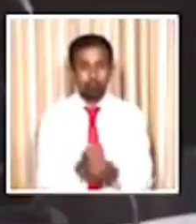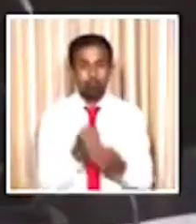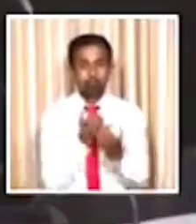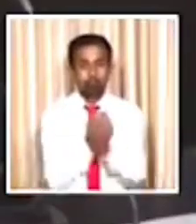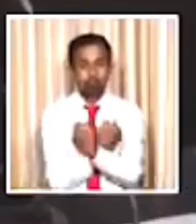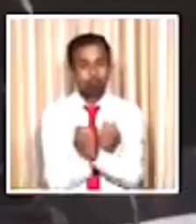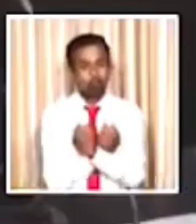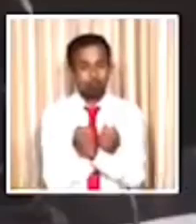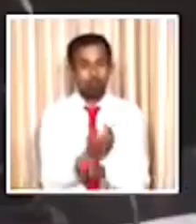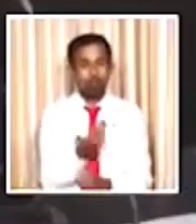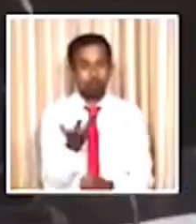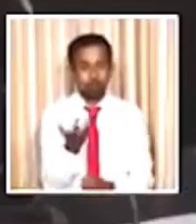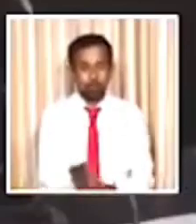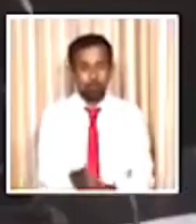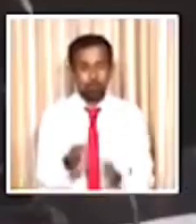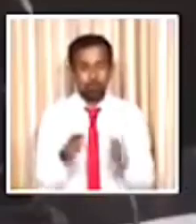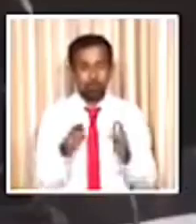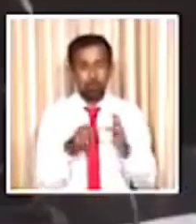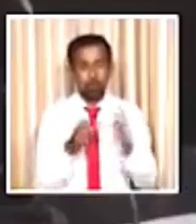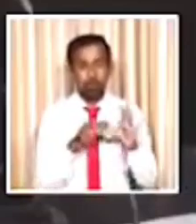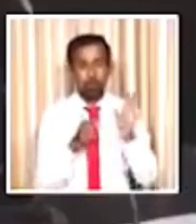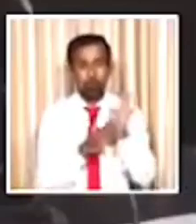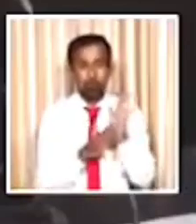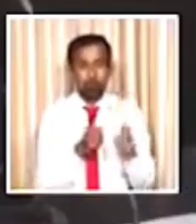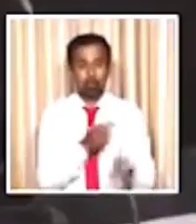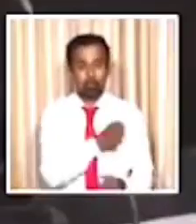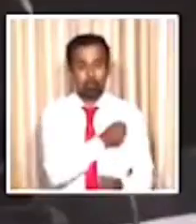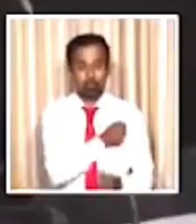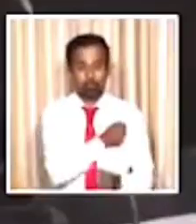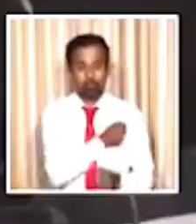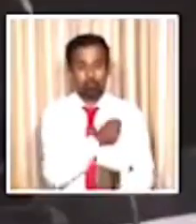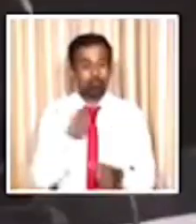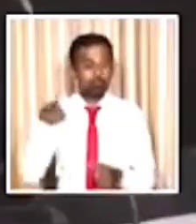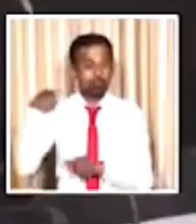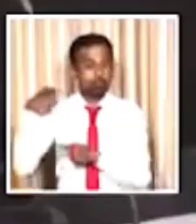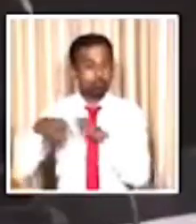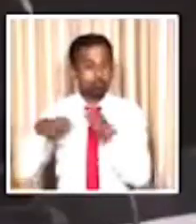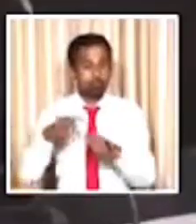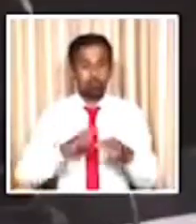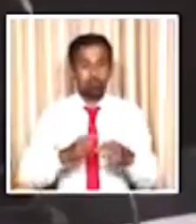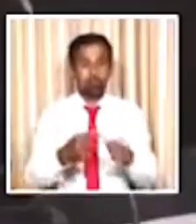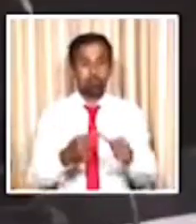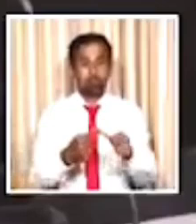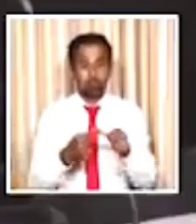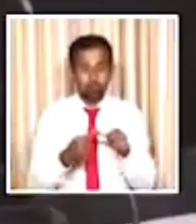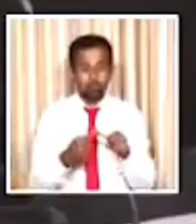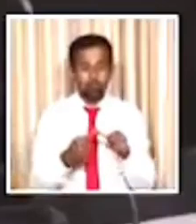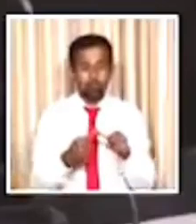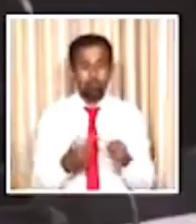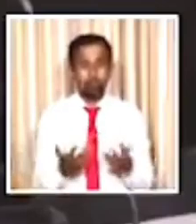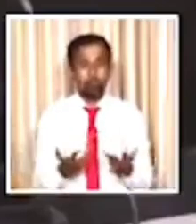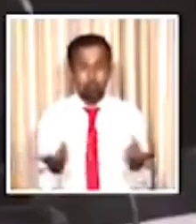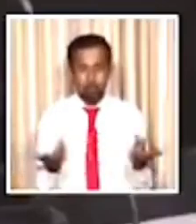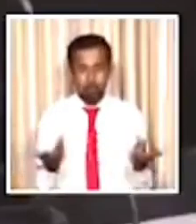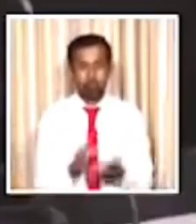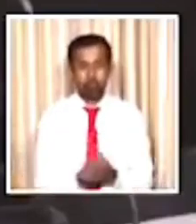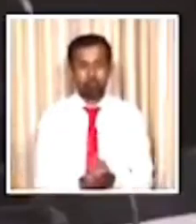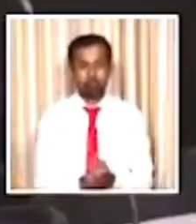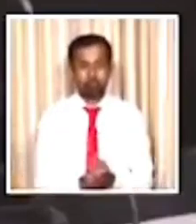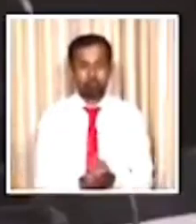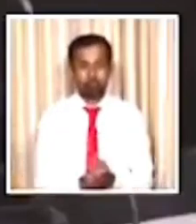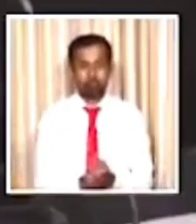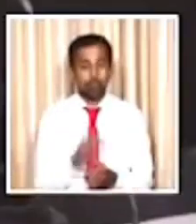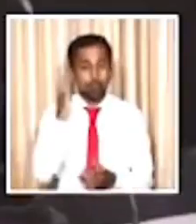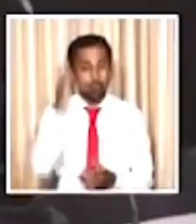கிடையாது. மற்றவர்களை மாற்ற முயலும் முன் எமக்கு இருக்கின்ற இனவாத தொடர்பில் சிந்திக்க வேண்டியது அவசியமும் உள்ளது.